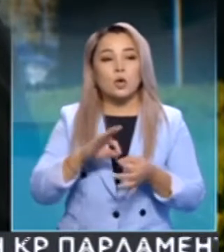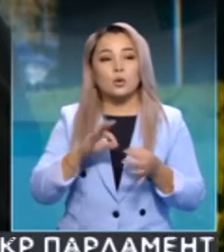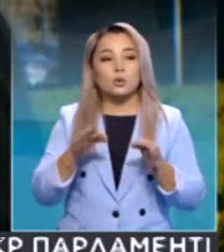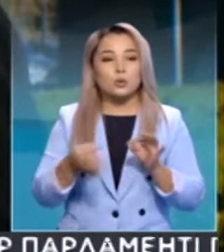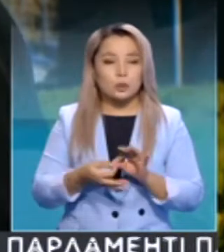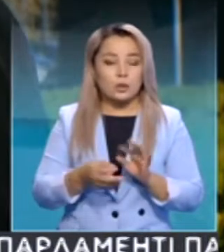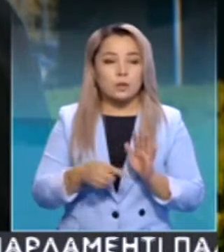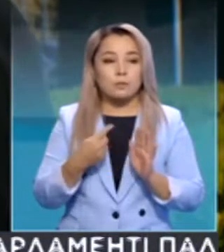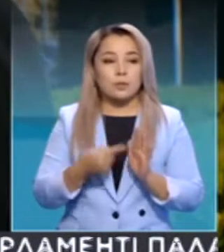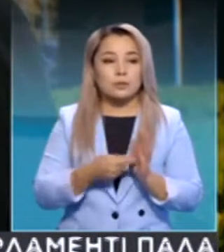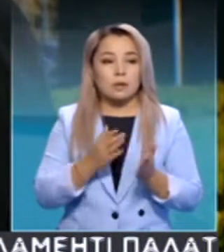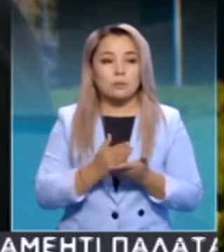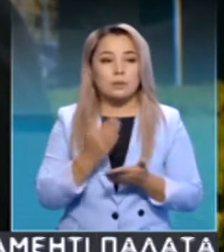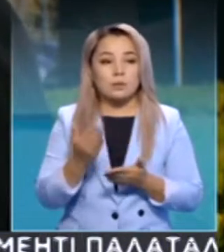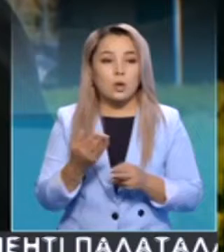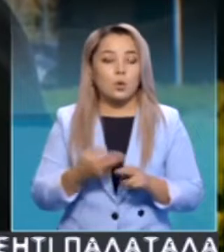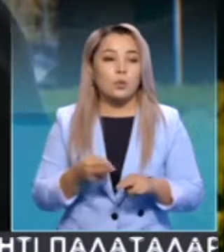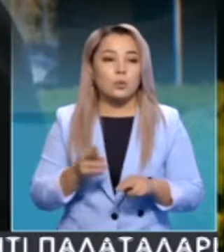мәселе бар. Ол мына